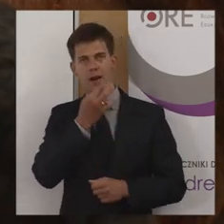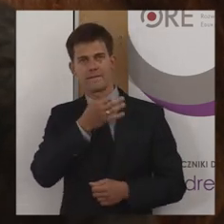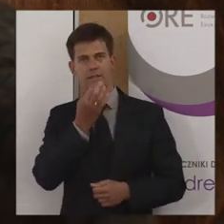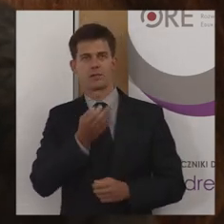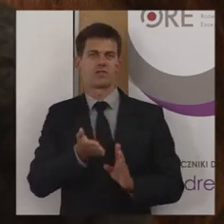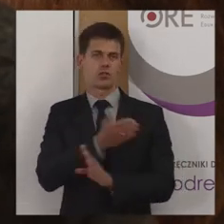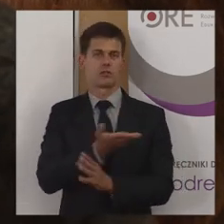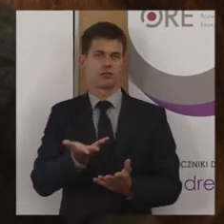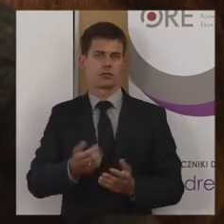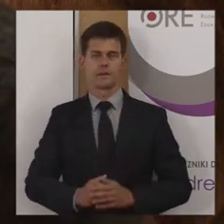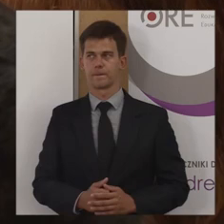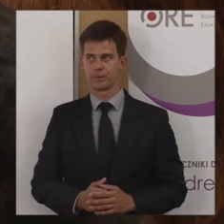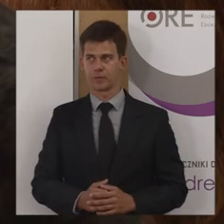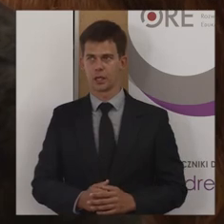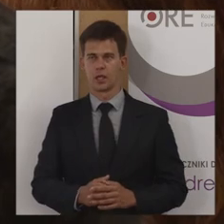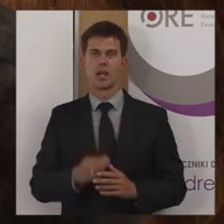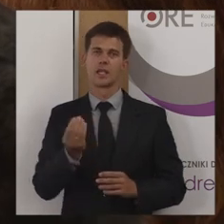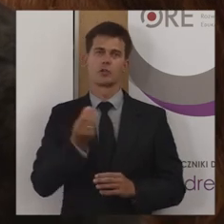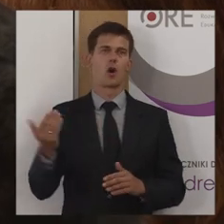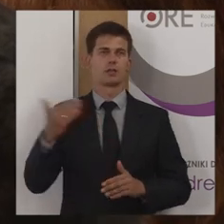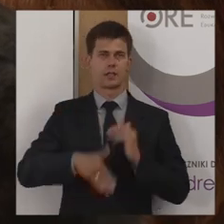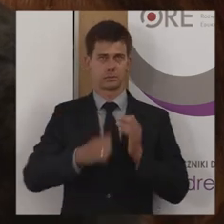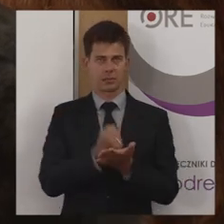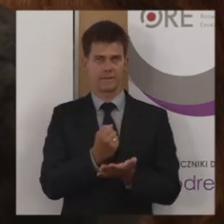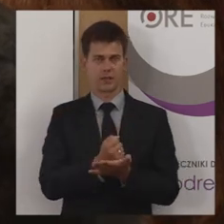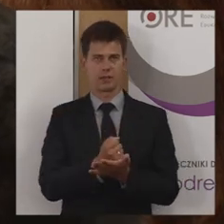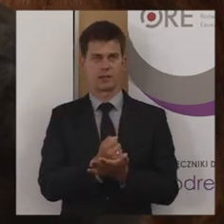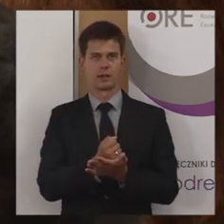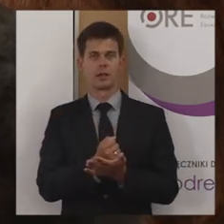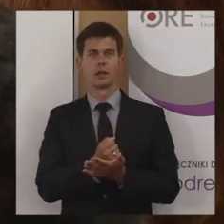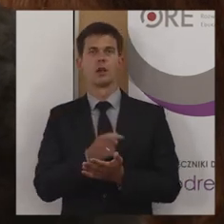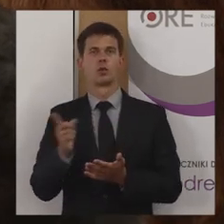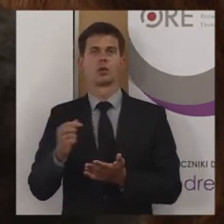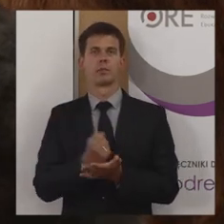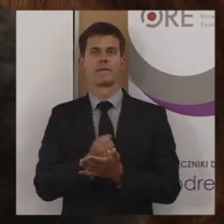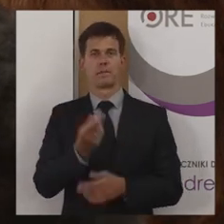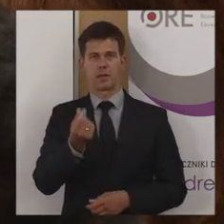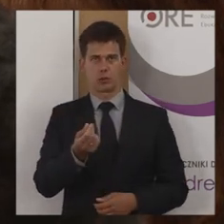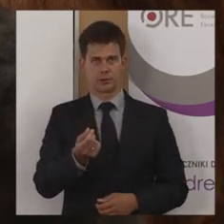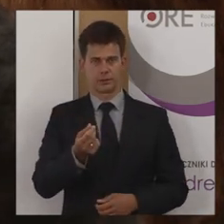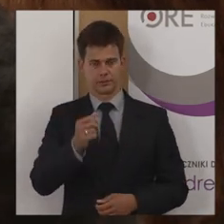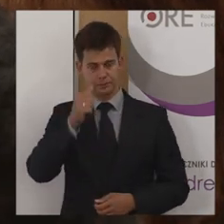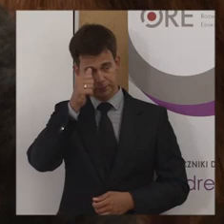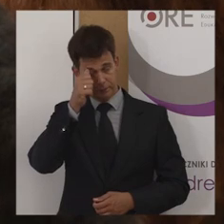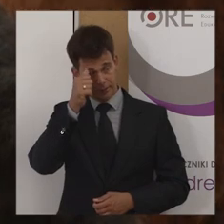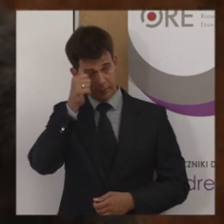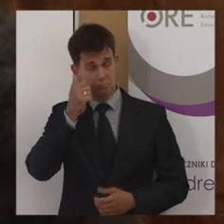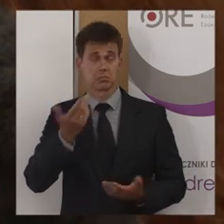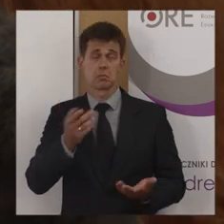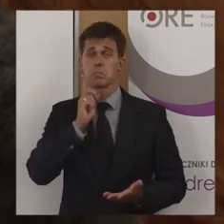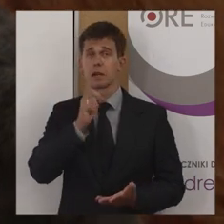czy też modyfikacji. I ostatnia kwestia, kwestia dotycząca funduszy. To prawda,